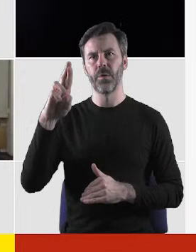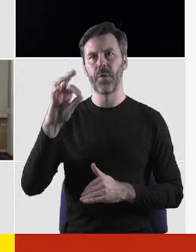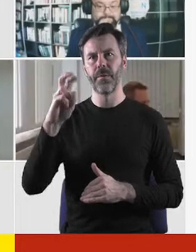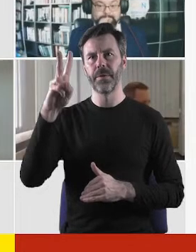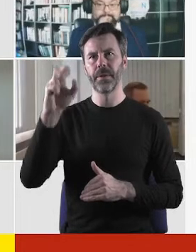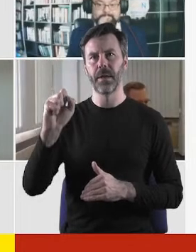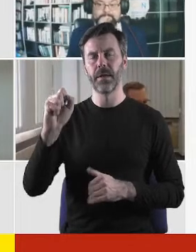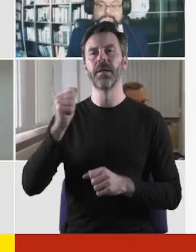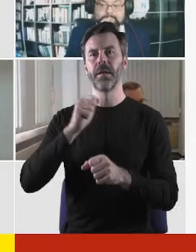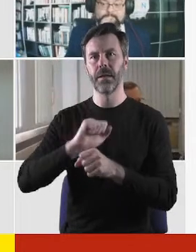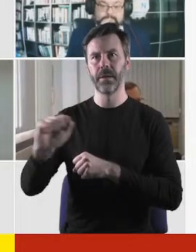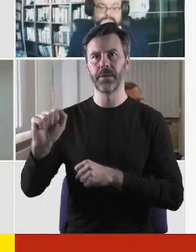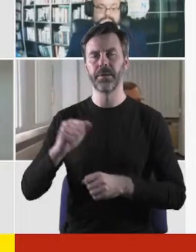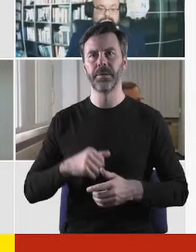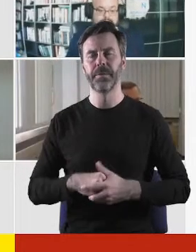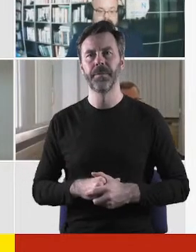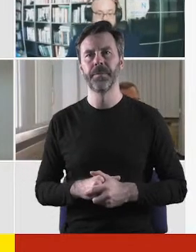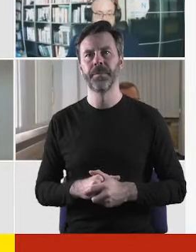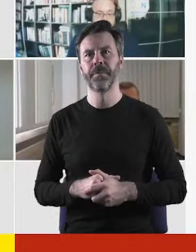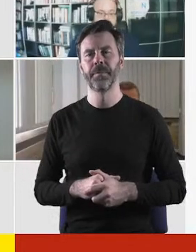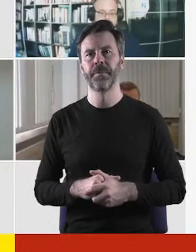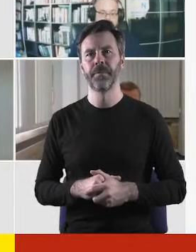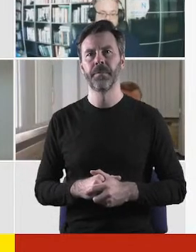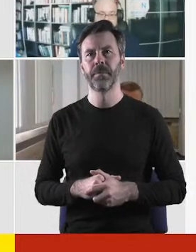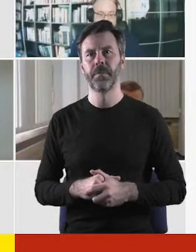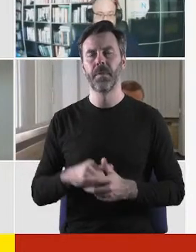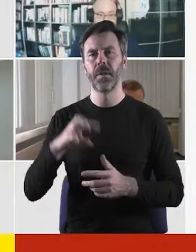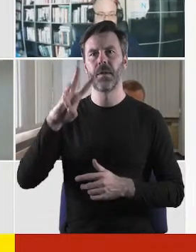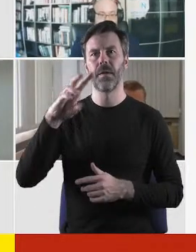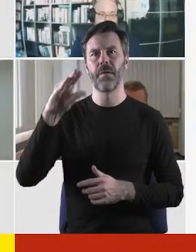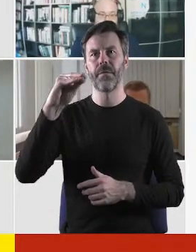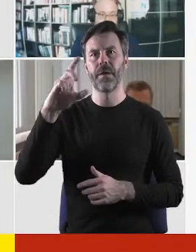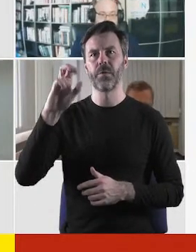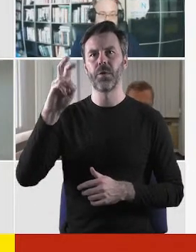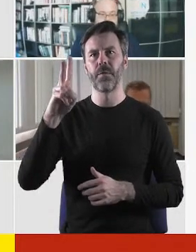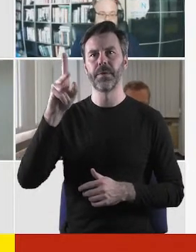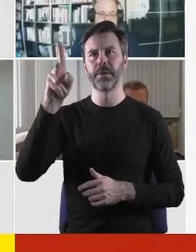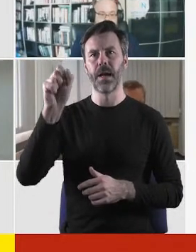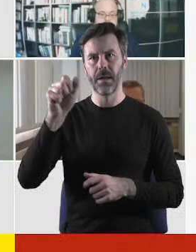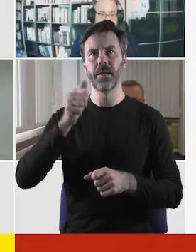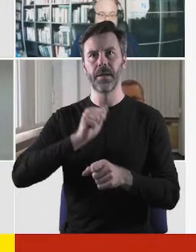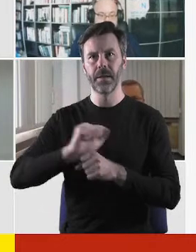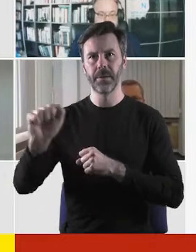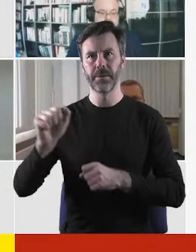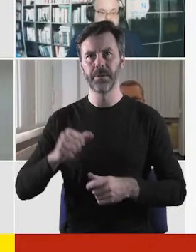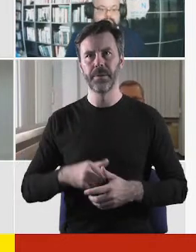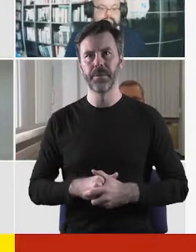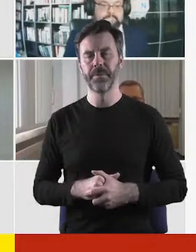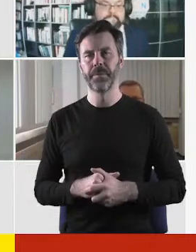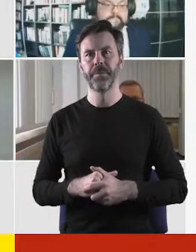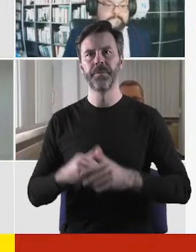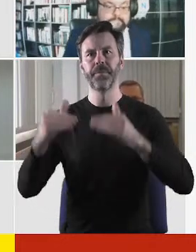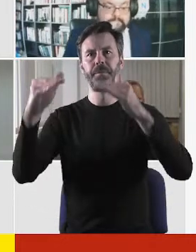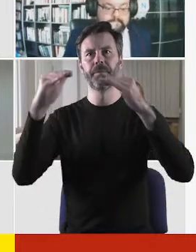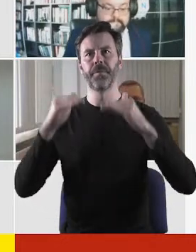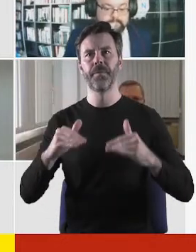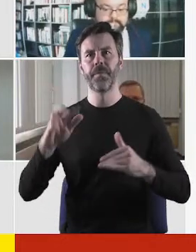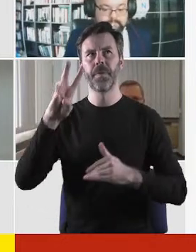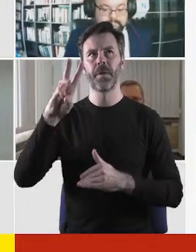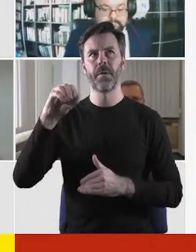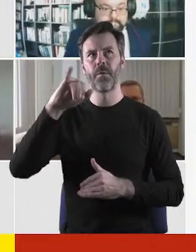Jestem obecna. Pani radna Dorota Więckowska. Dzień dobry, jestem obecna. Pan radny Waldemar